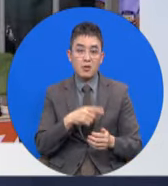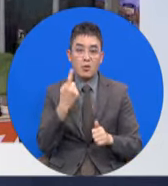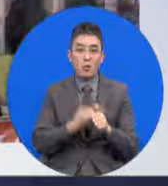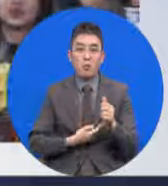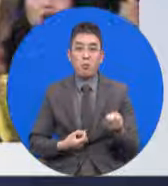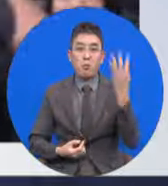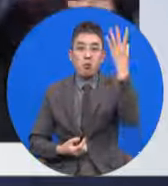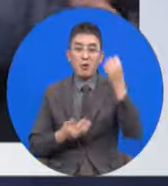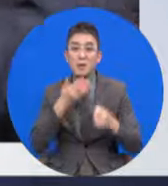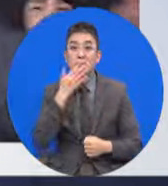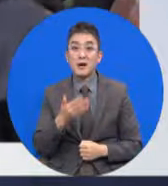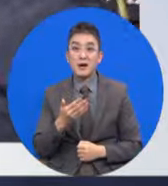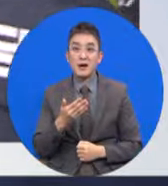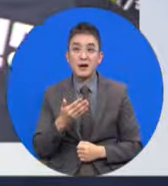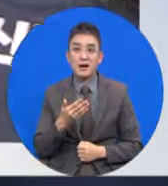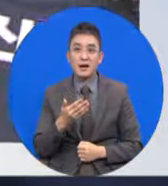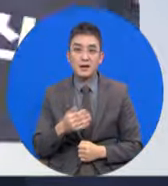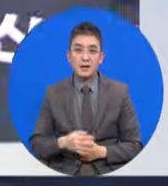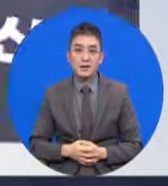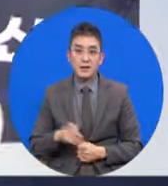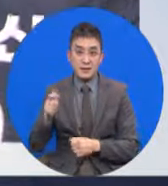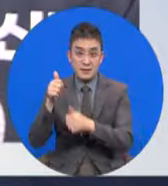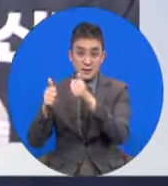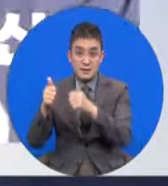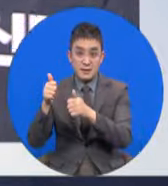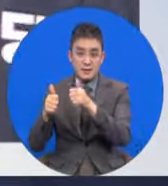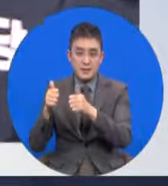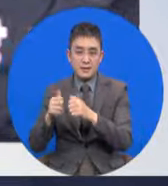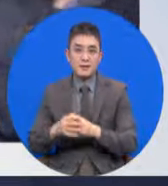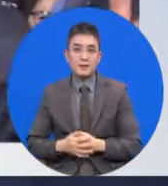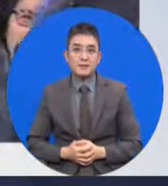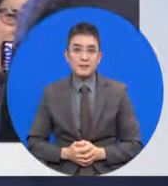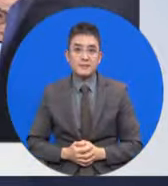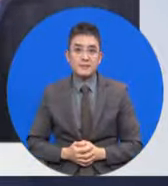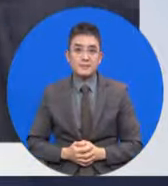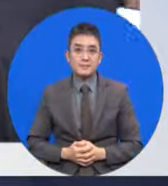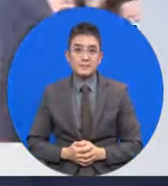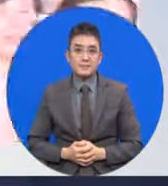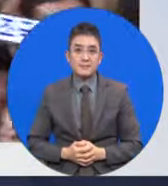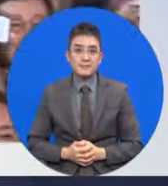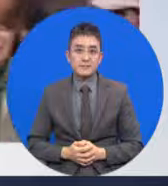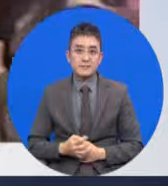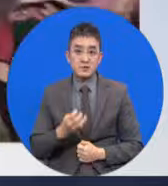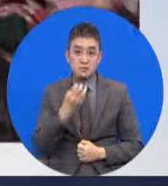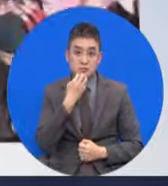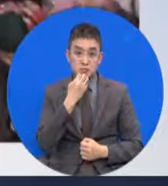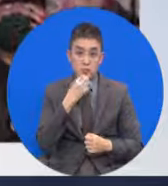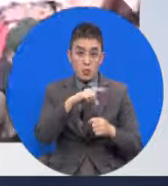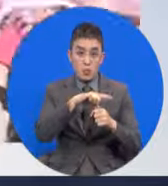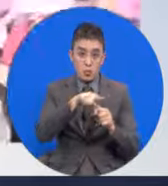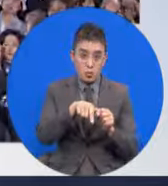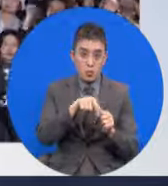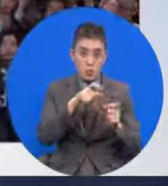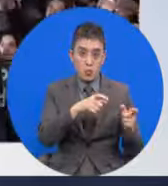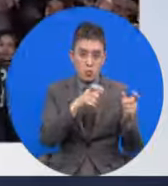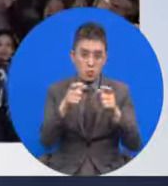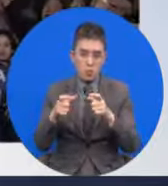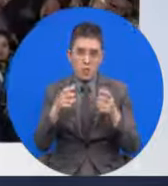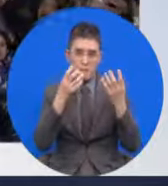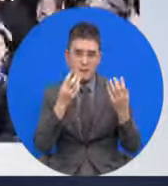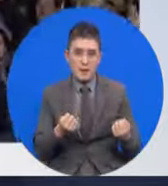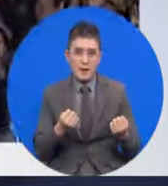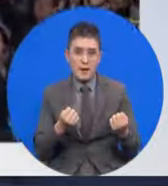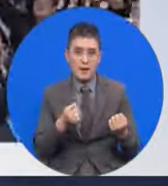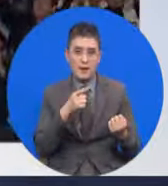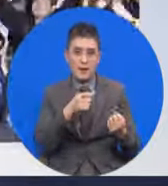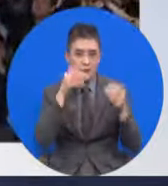사실 구도 싸움에서 판을 갈 수 있는 게 수도권에서 여러 군데 있습니다. 그런 지역구를 우리가